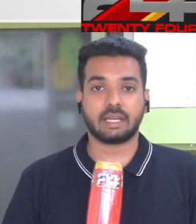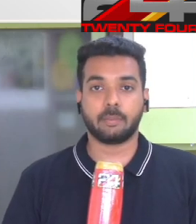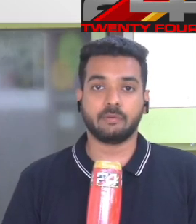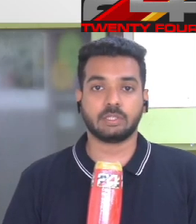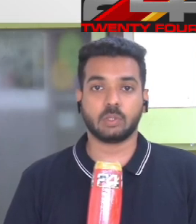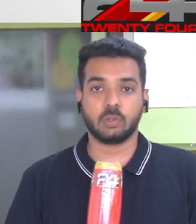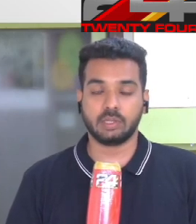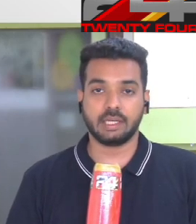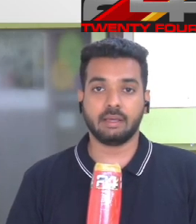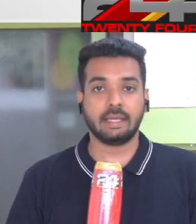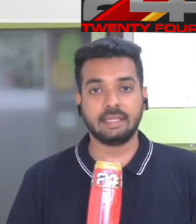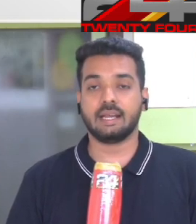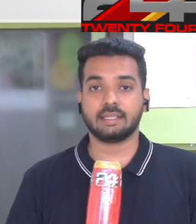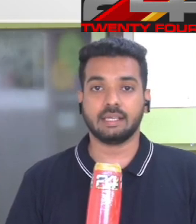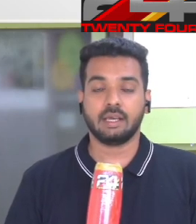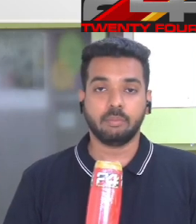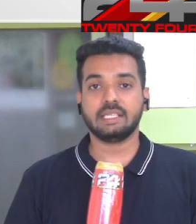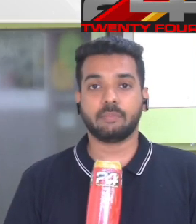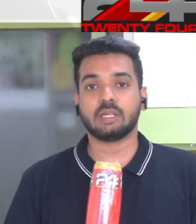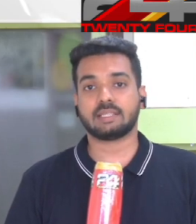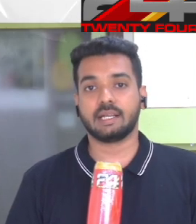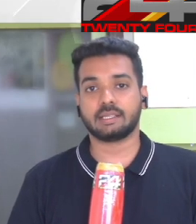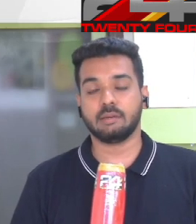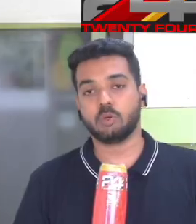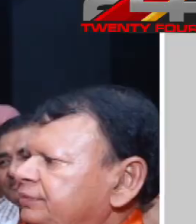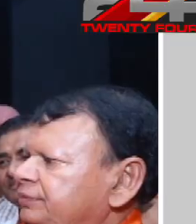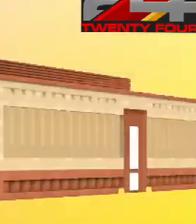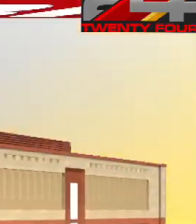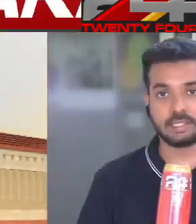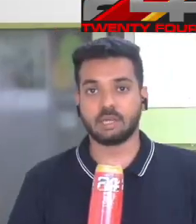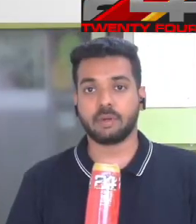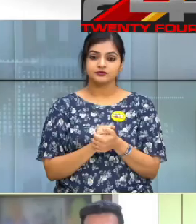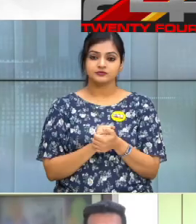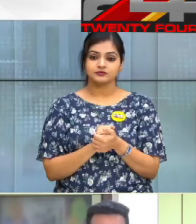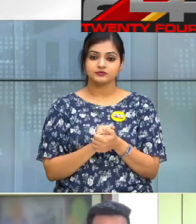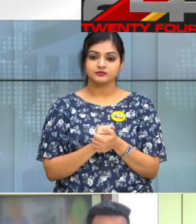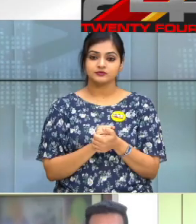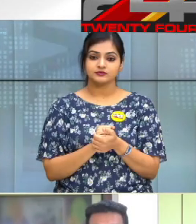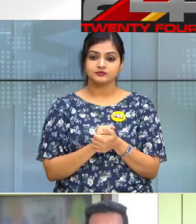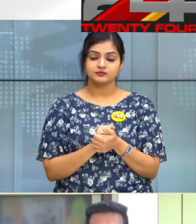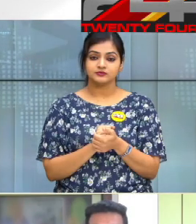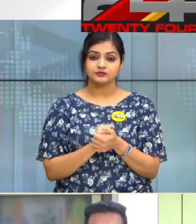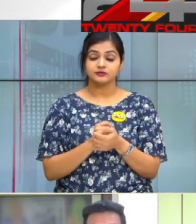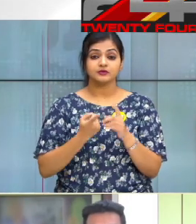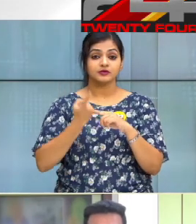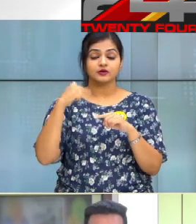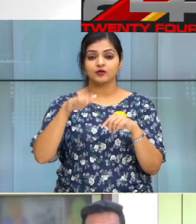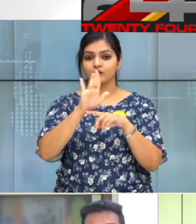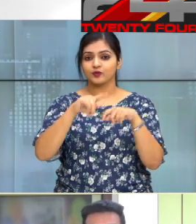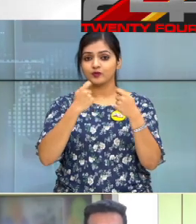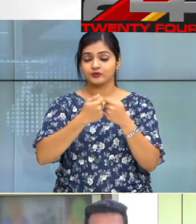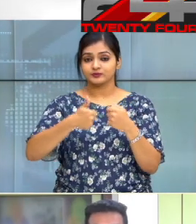പത്രിക പിൻവലിച്ചതോടുകൂടി തന്നെ എതിരില്ലാതെ BJPയുടെ സ്ഥാനാർത്ഥി മുകേഷ് ദലാൽ തെരഞ്ഞെടുക്കപ്പെടുകയാണ്. ഇന്നലെ കോൺഗ്രസിന്റെ സ്ഥാനാർത്ഥിയുടെ